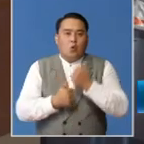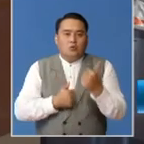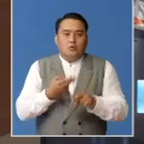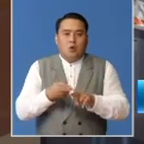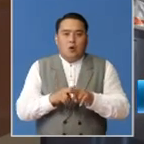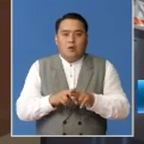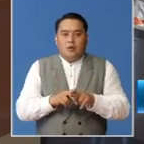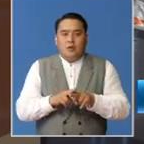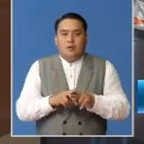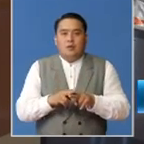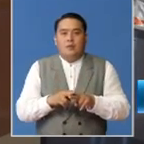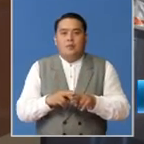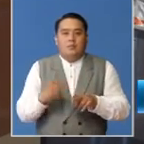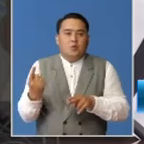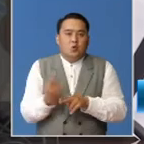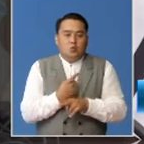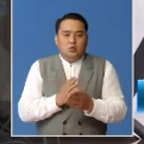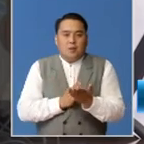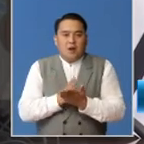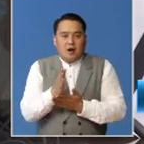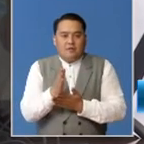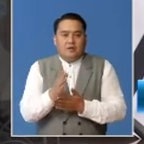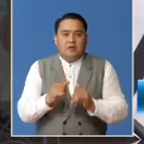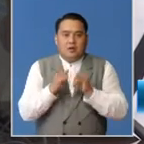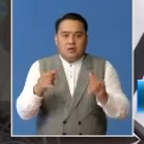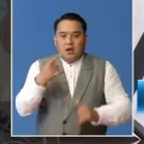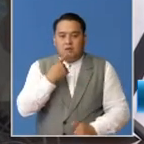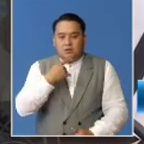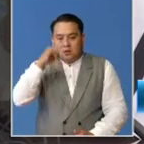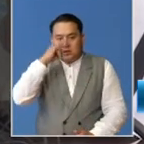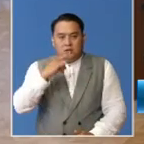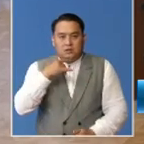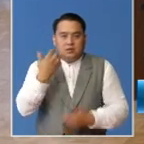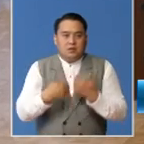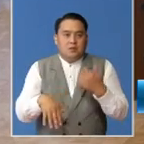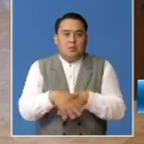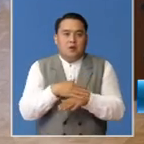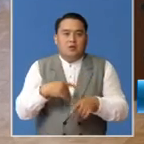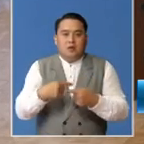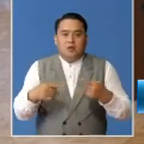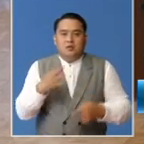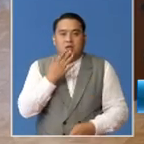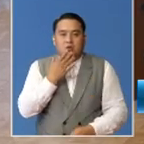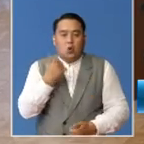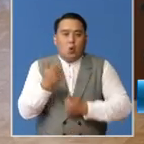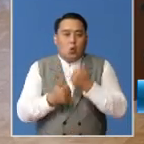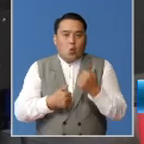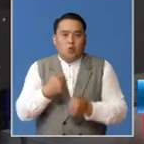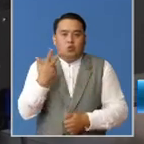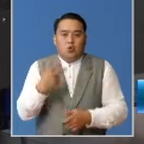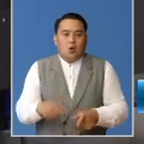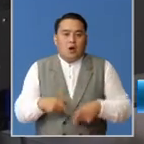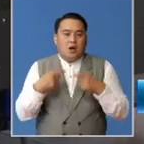конкурсы подобного рода прежде всего направлены на развитие казахского языка среди молодежи разных этносов. Конкурс состоял из